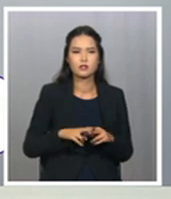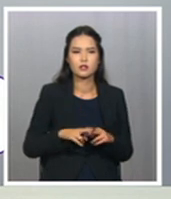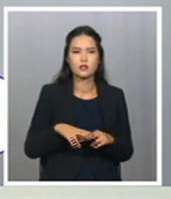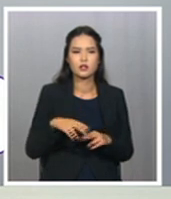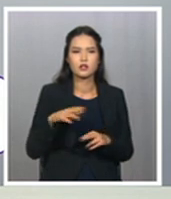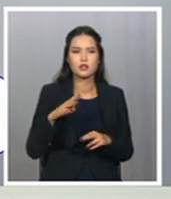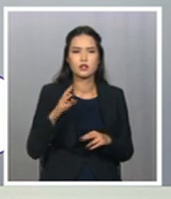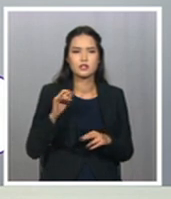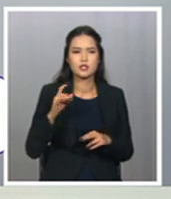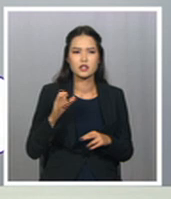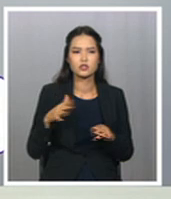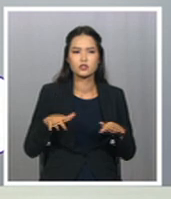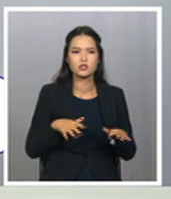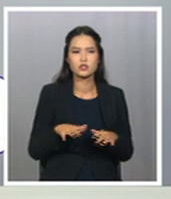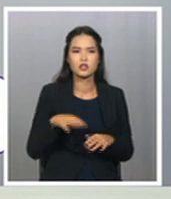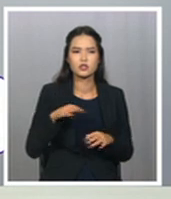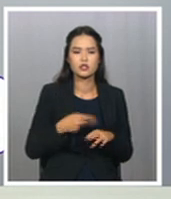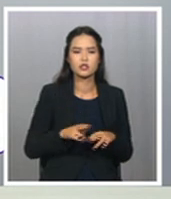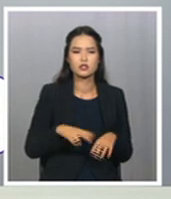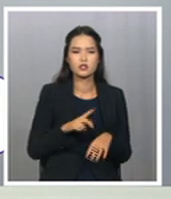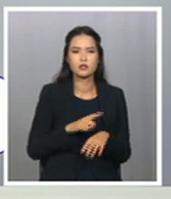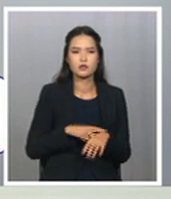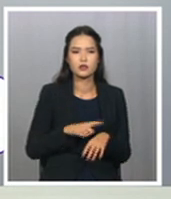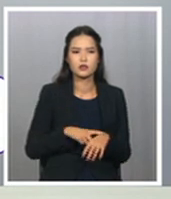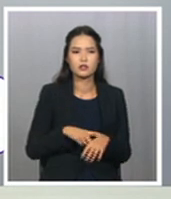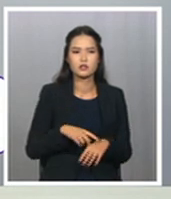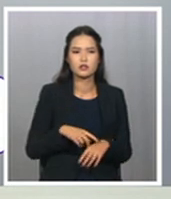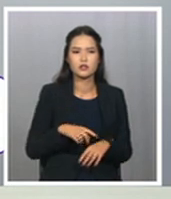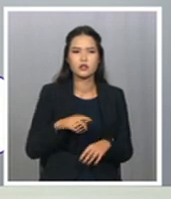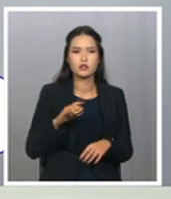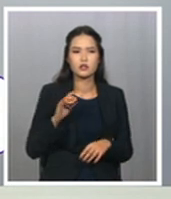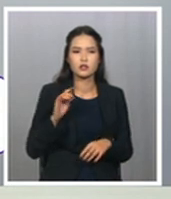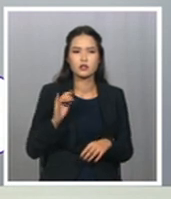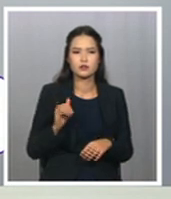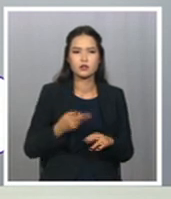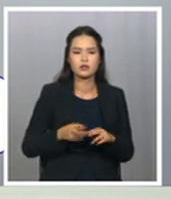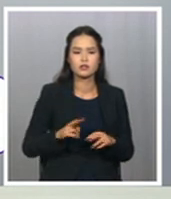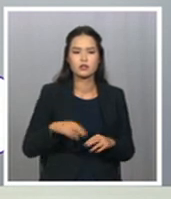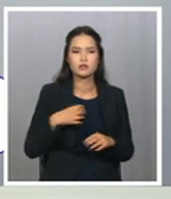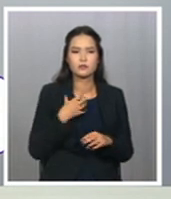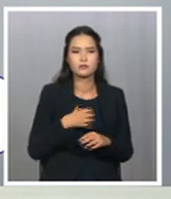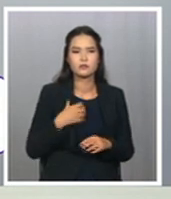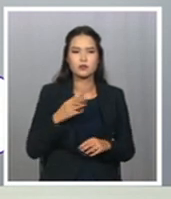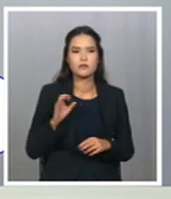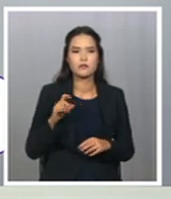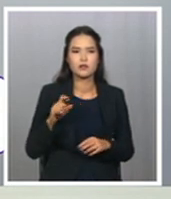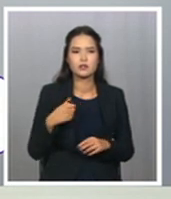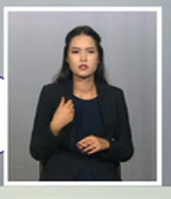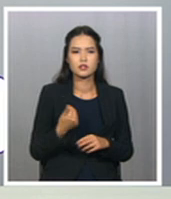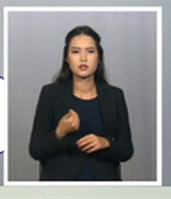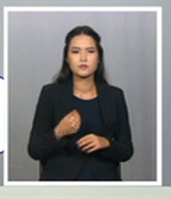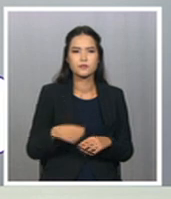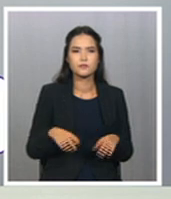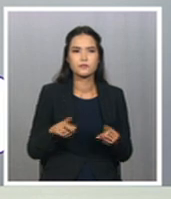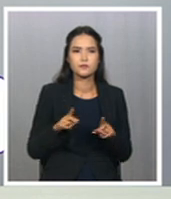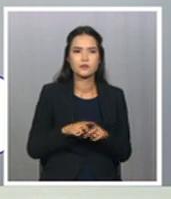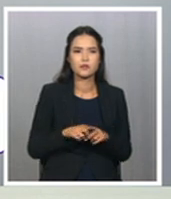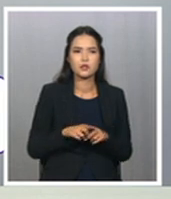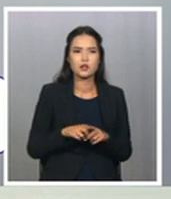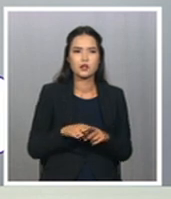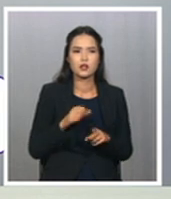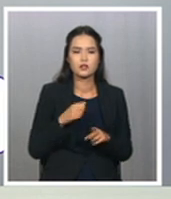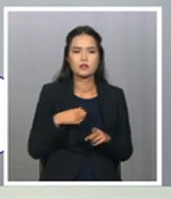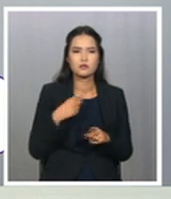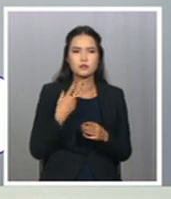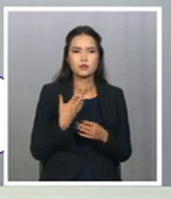уақыт. Фи 0 бұл бастапқы фаза. Яғни тербеліс қандай жерден басталған туралы. Енді қарайтын болсақ, бізде бұл жерде